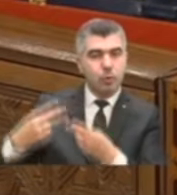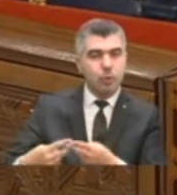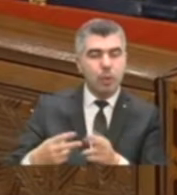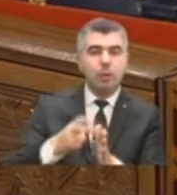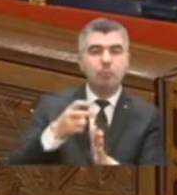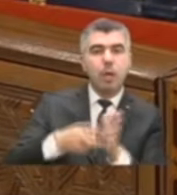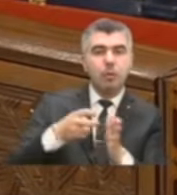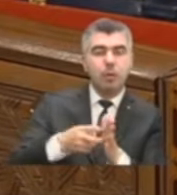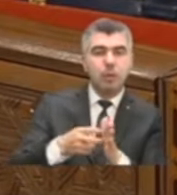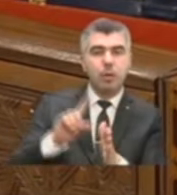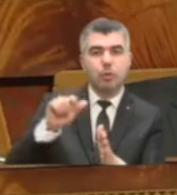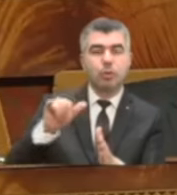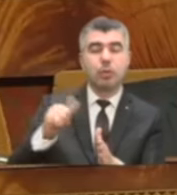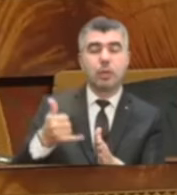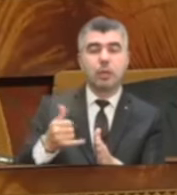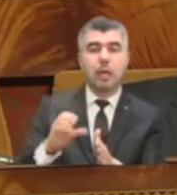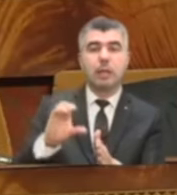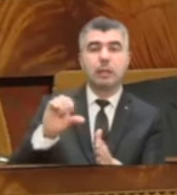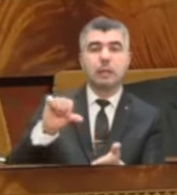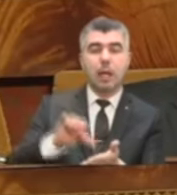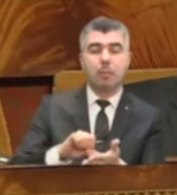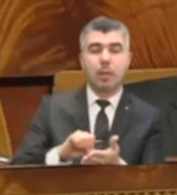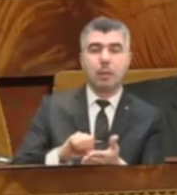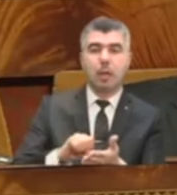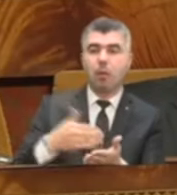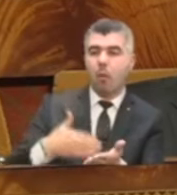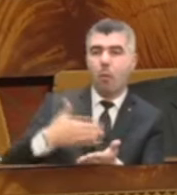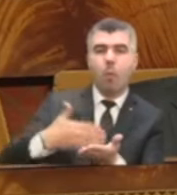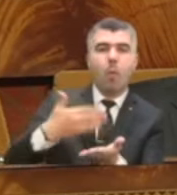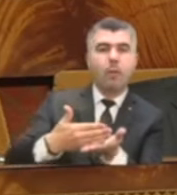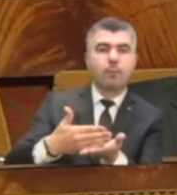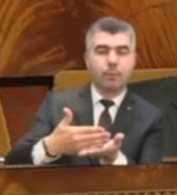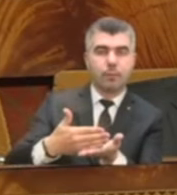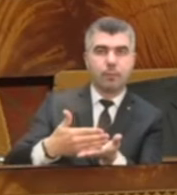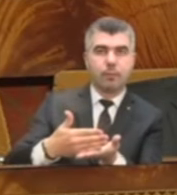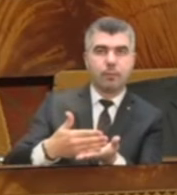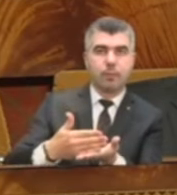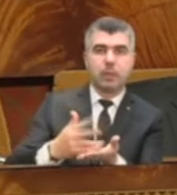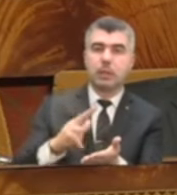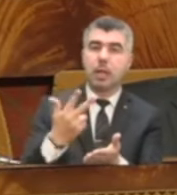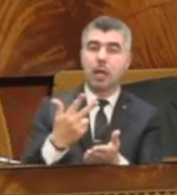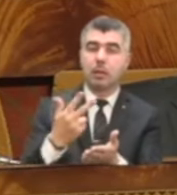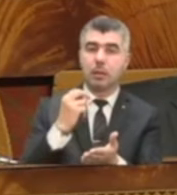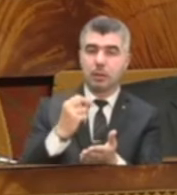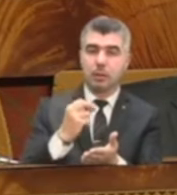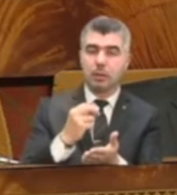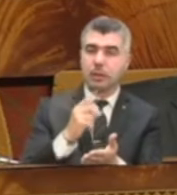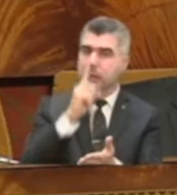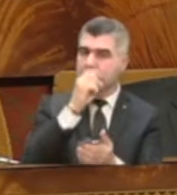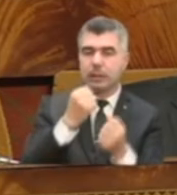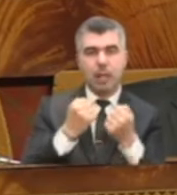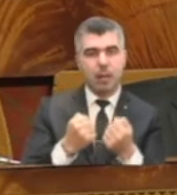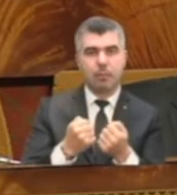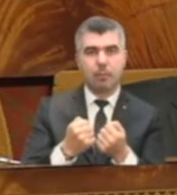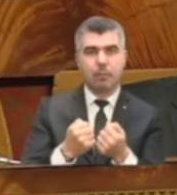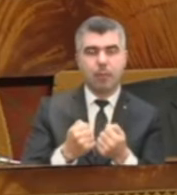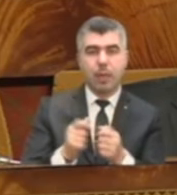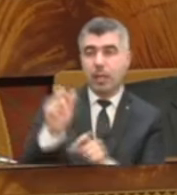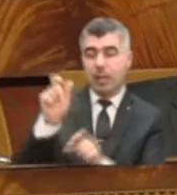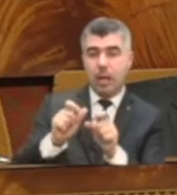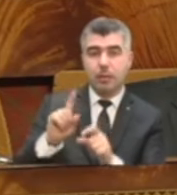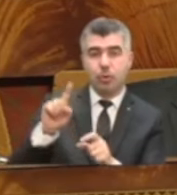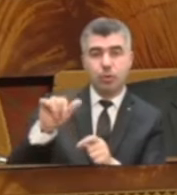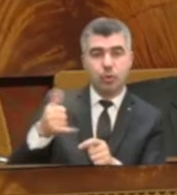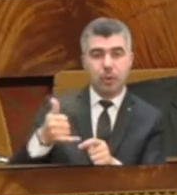من جديده للدار البيضاء لقينا اون بان ترو فوا، وكيبقى بنا تران اون بان. ما حرامش السيد الوزير، واش هاد الناس ديال جديده